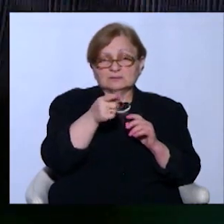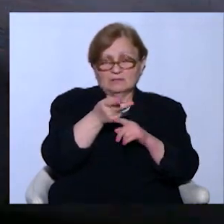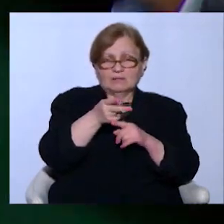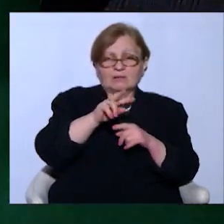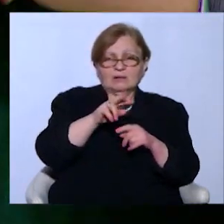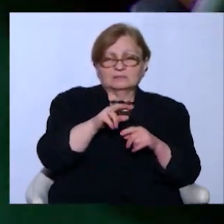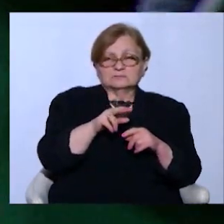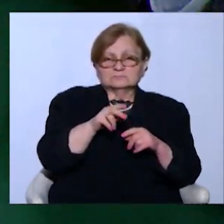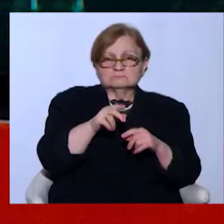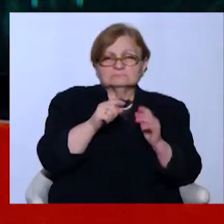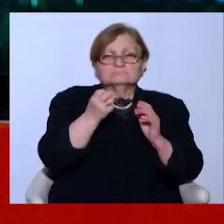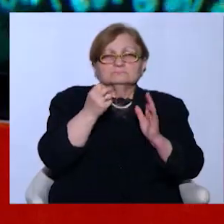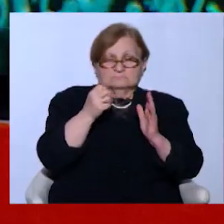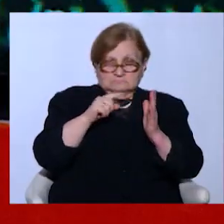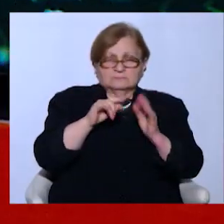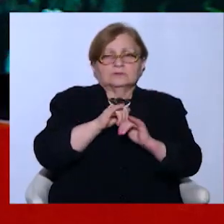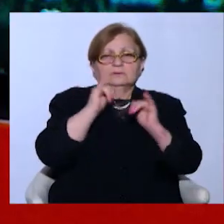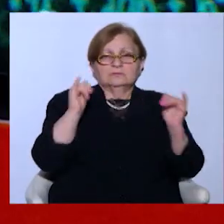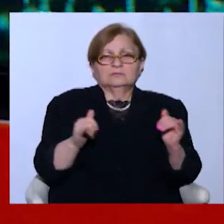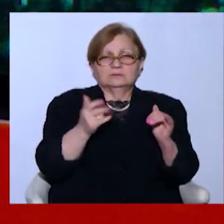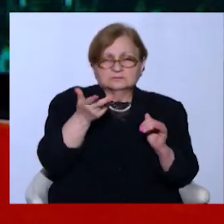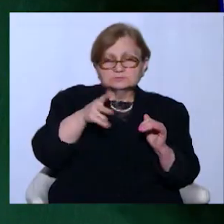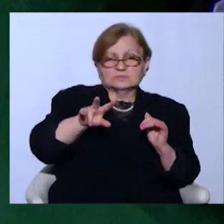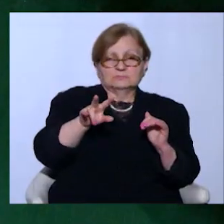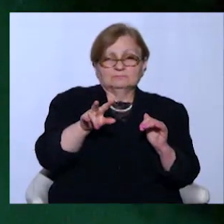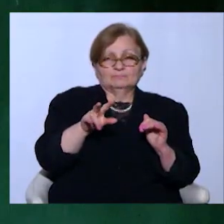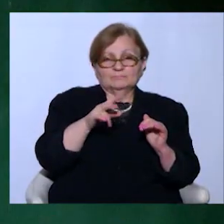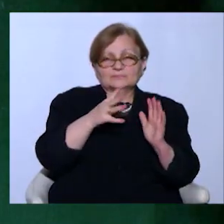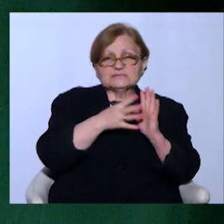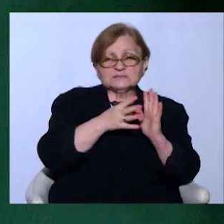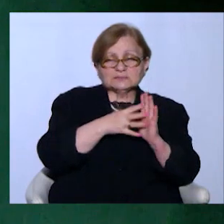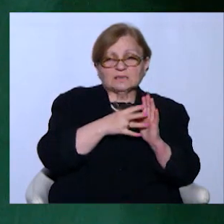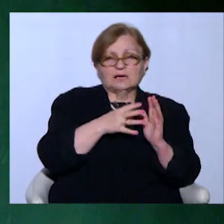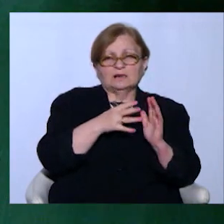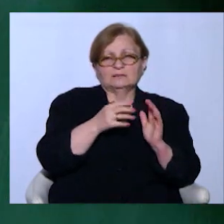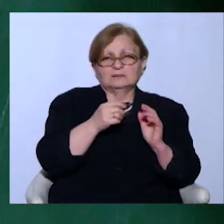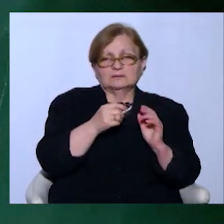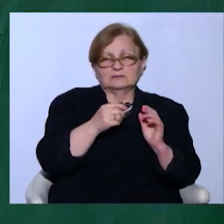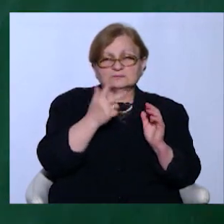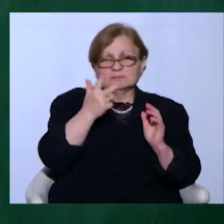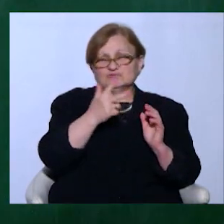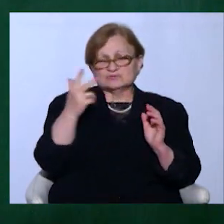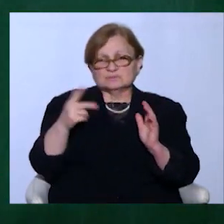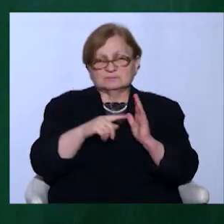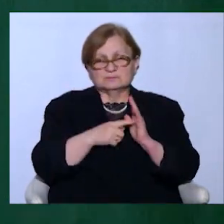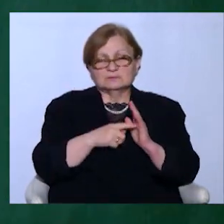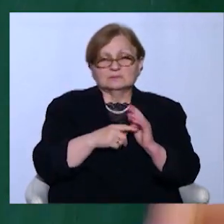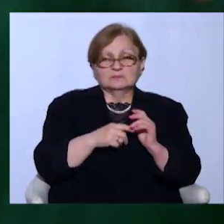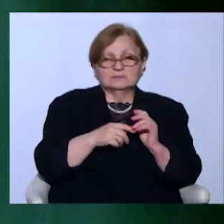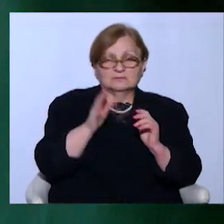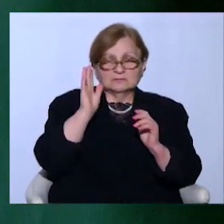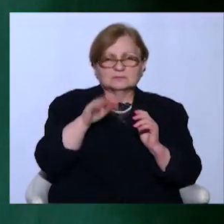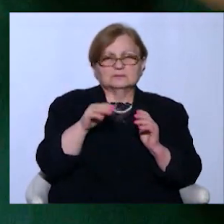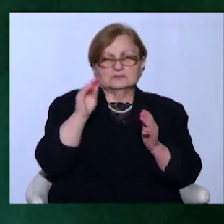3 ბაქტერია კიდევ გასამაგდა, შესაბამისად 3-ჯერ 3 არის 9, მაგრამ რადგან ჩვენ გავდივართ მაჩვენებლიან ფუნქციას,